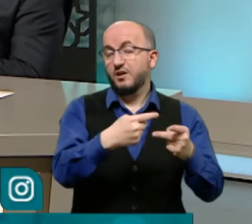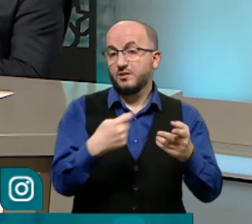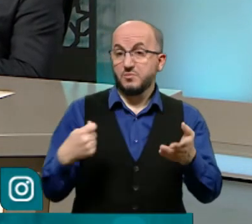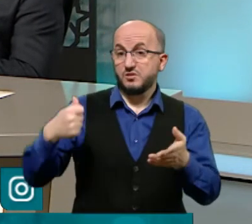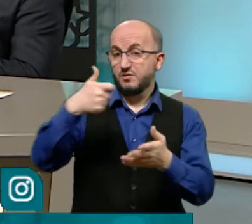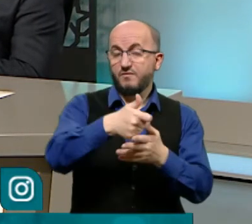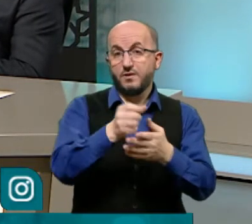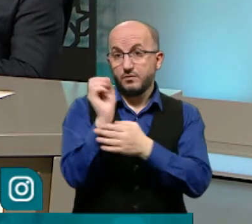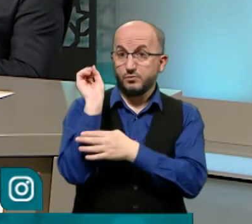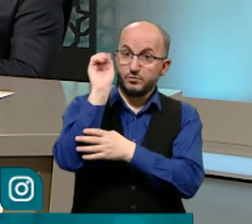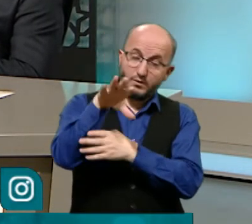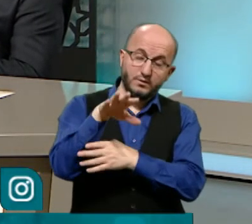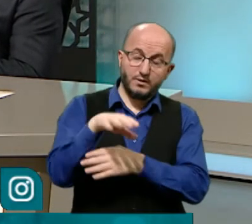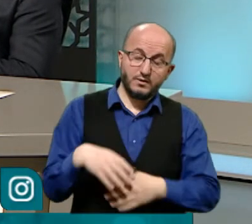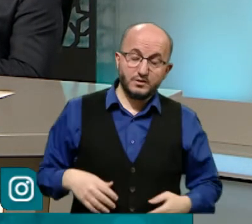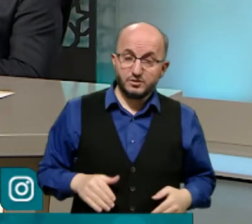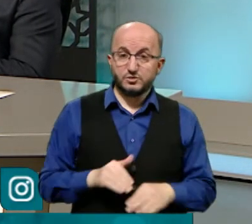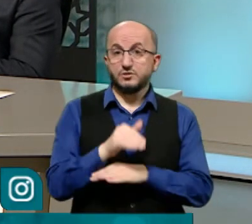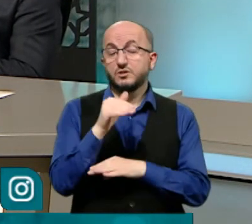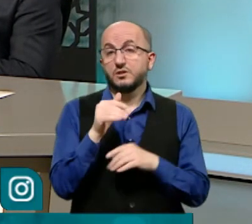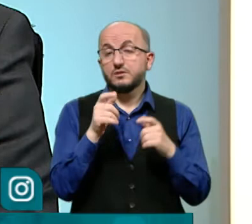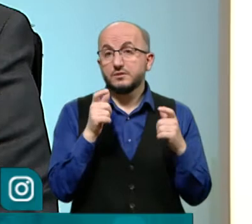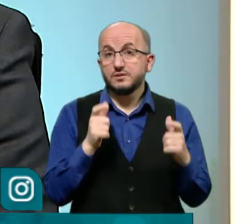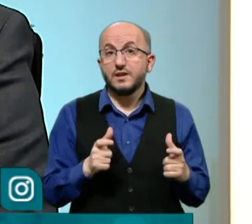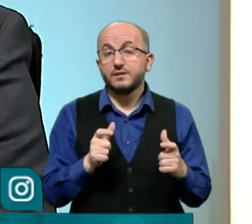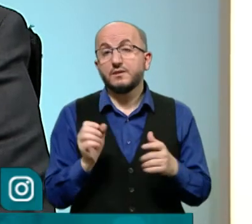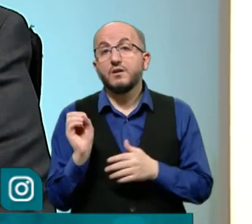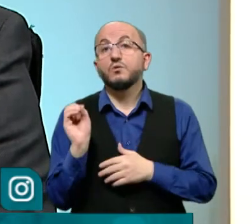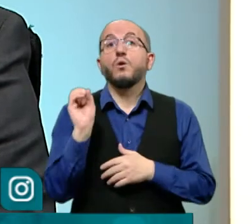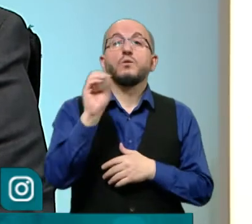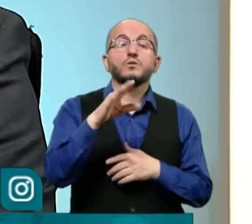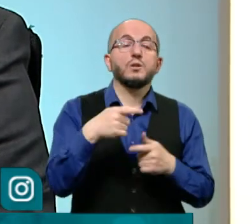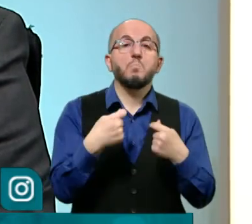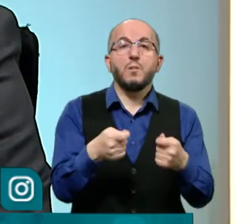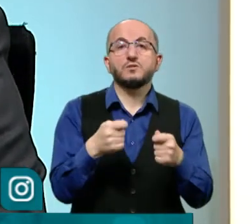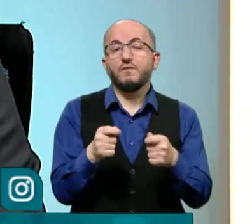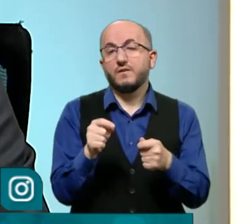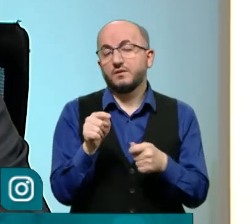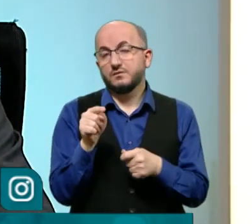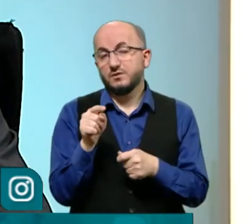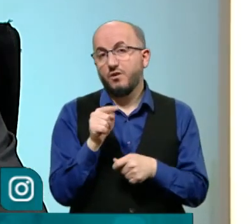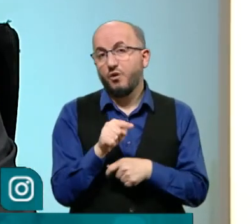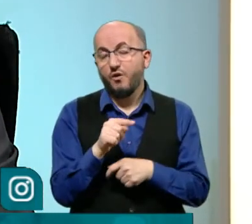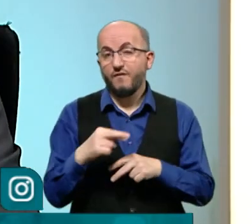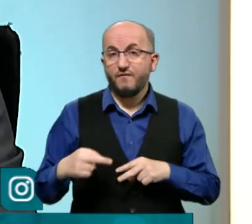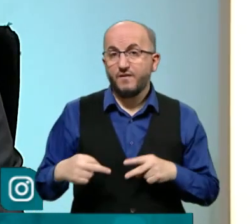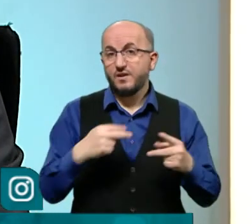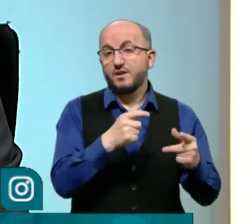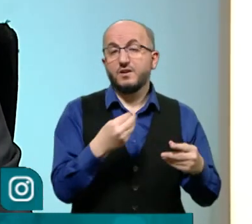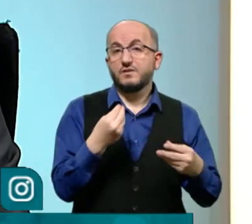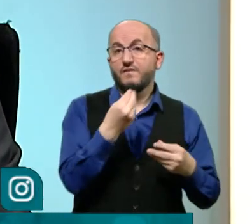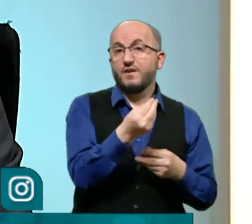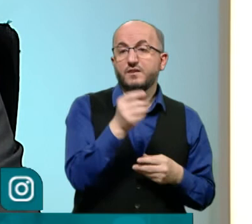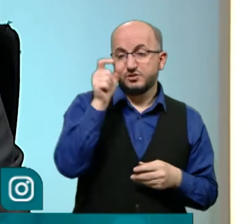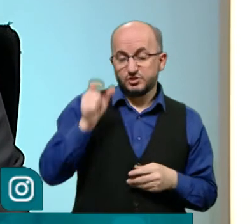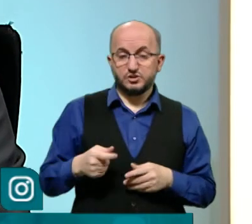çünkü müvekkil neredeyse vekil de oradan gidecek. Ve masraflarını kim karşılayacak? Tabii ki o vekaleti veren kişi